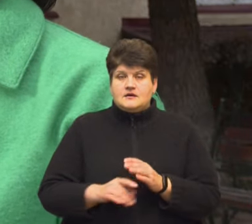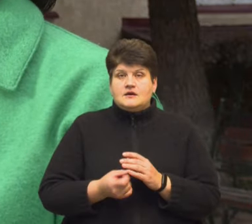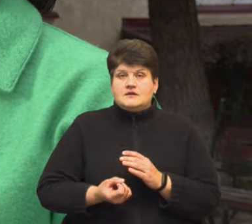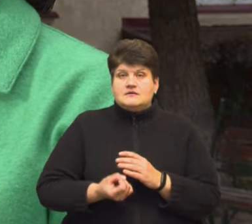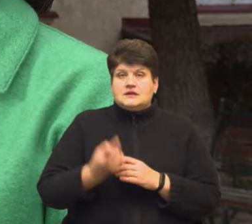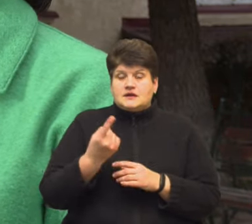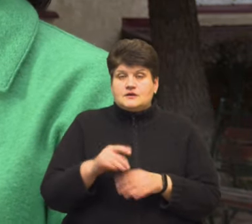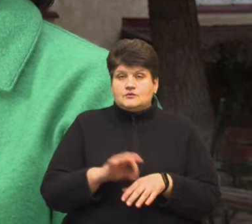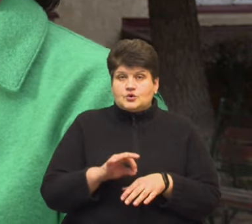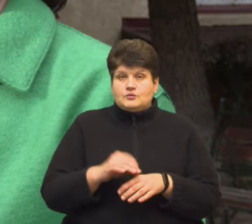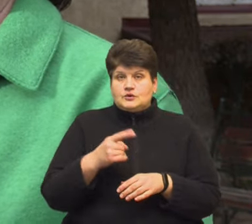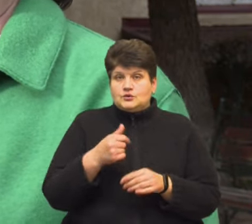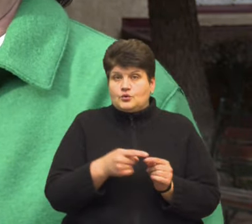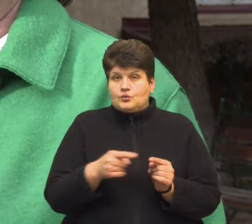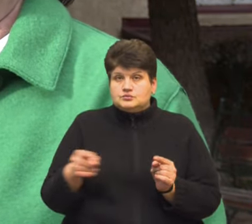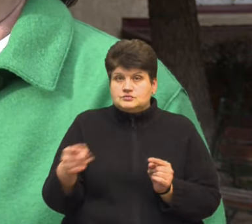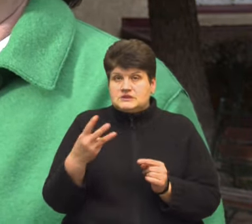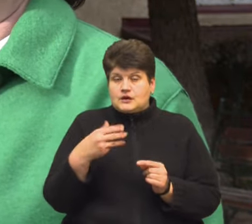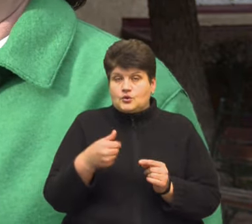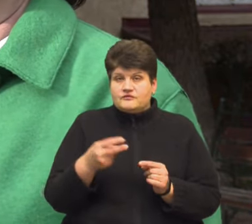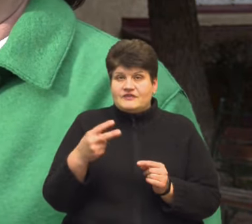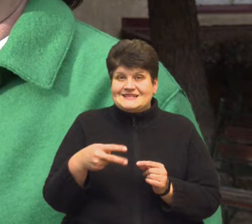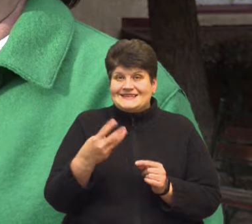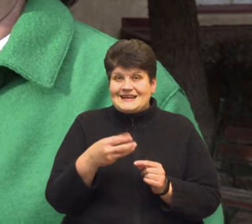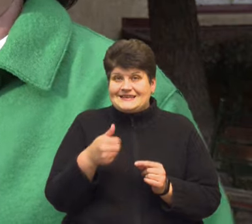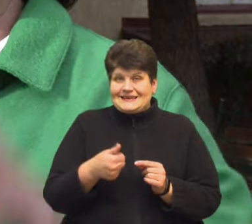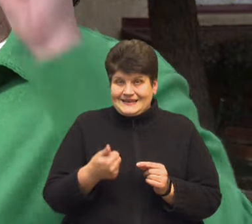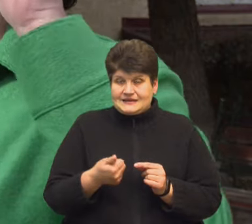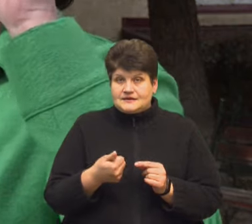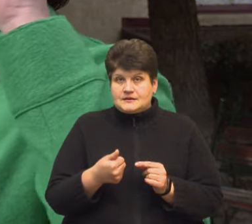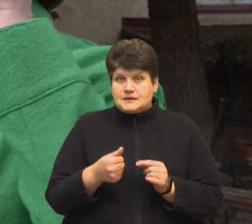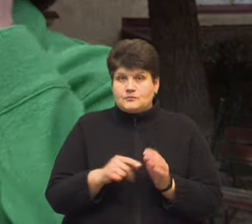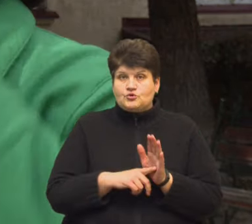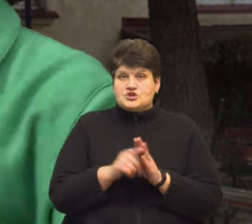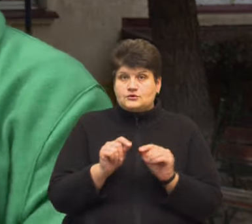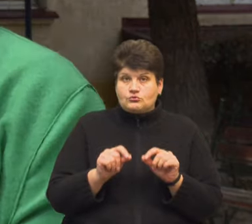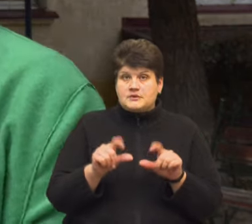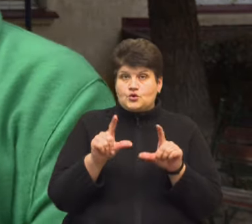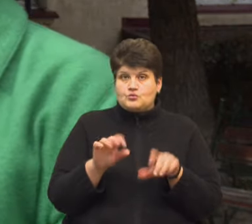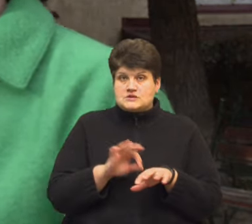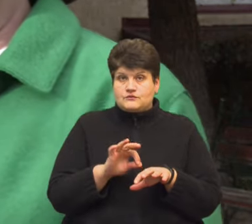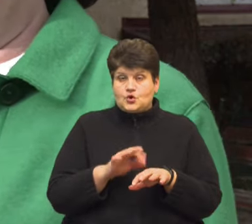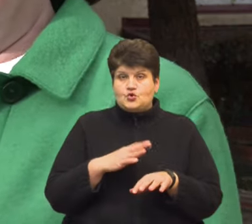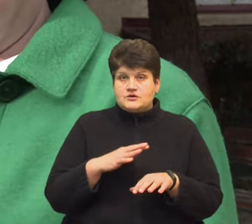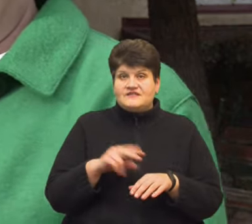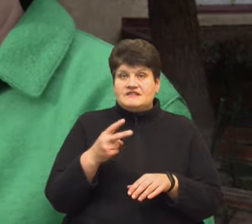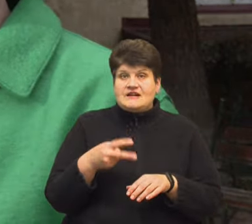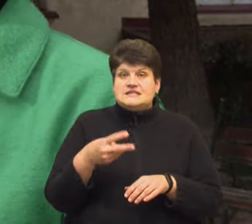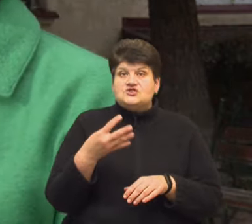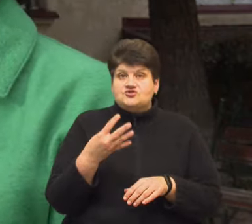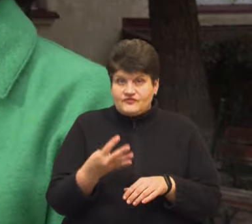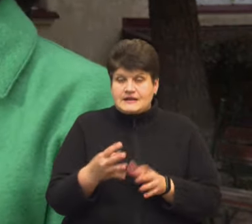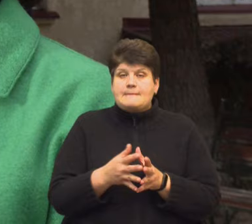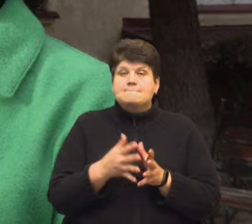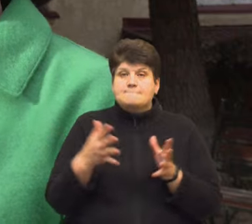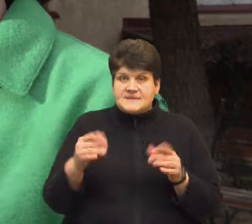правило протікає 3 роки тобто в нас 23-й рік початок підйому захворюваності очікуємо в 24-му більшей